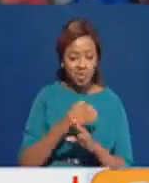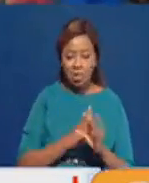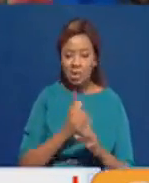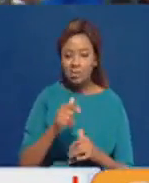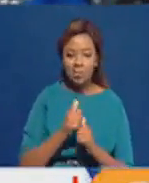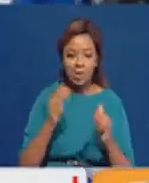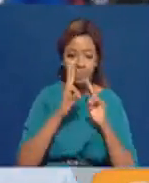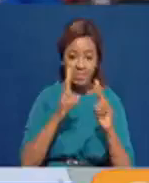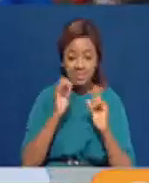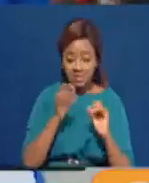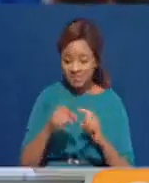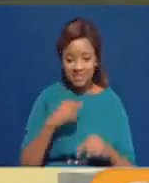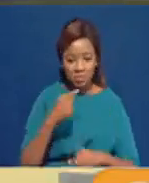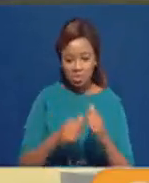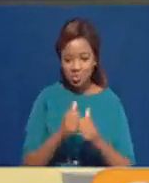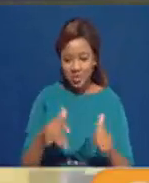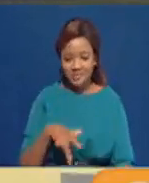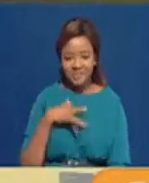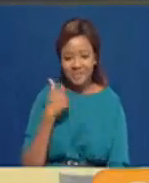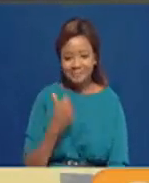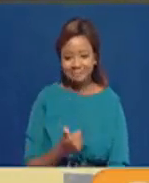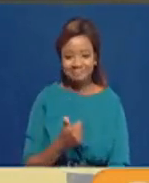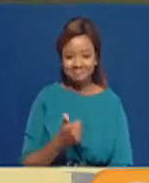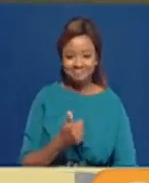Mungu kama hii mambo itaendelea hivyo.